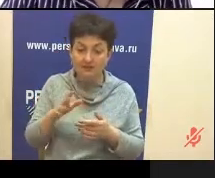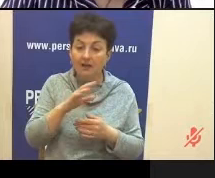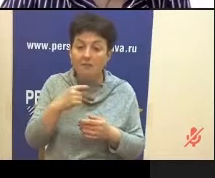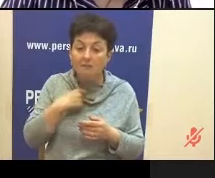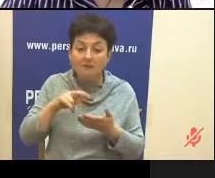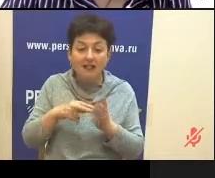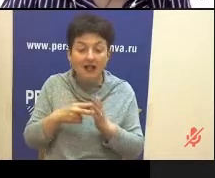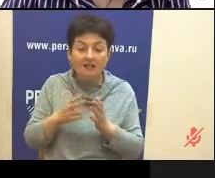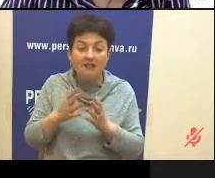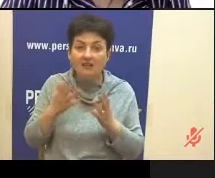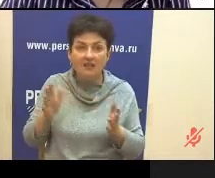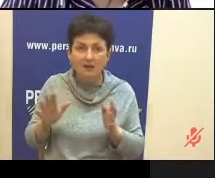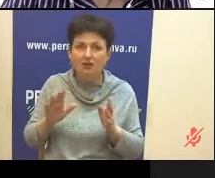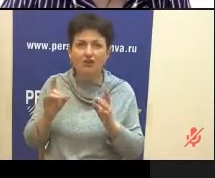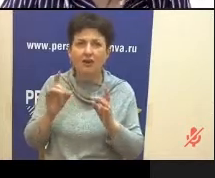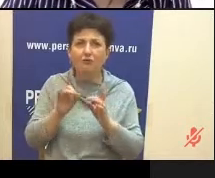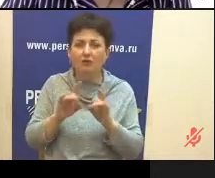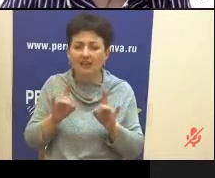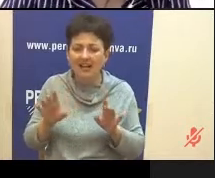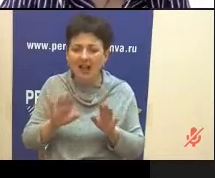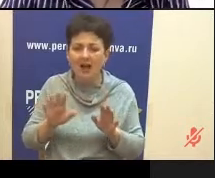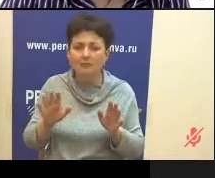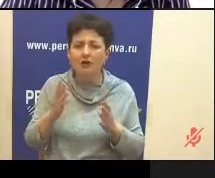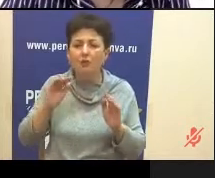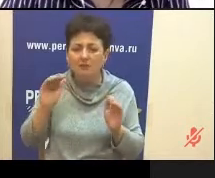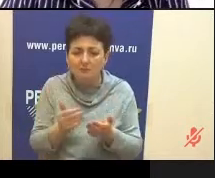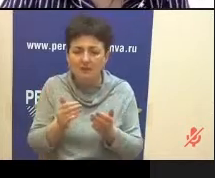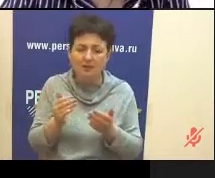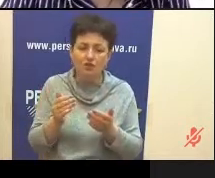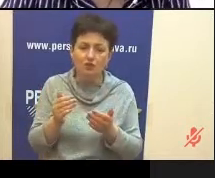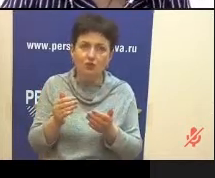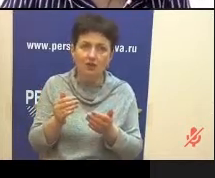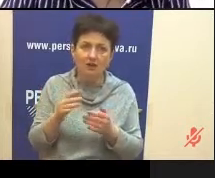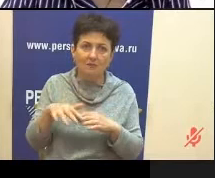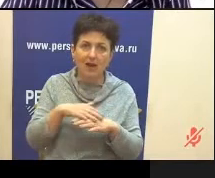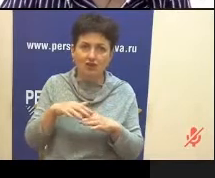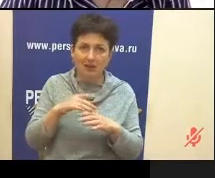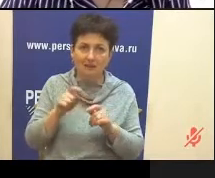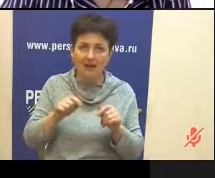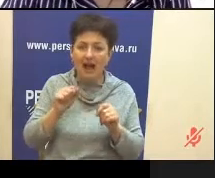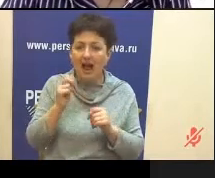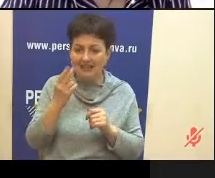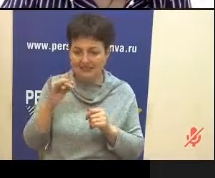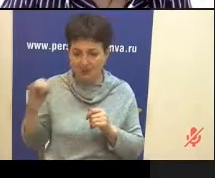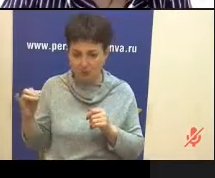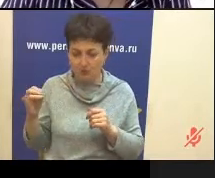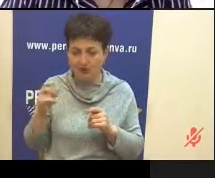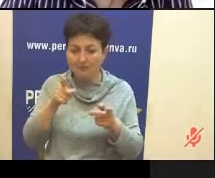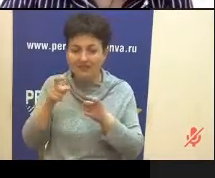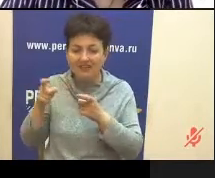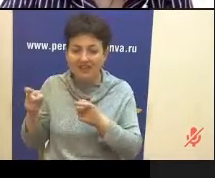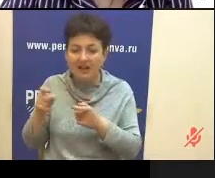вами, планируя даже не столь масштабную, не рекламную, а гораздо меньшего масштаба